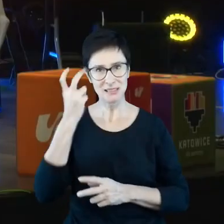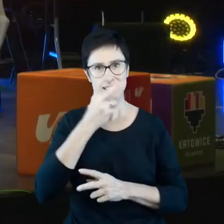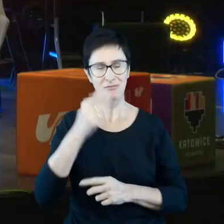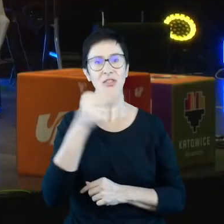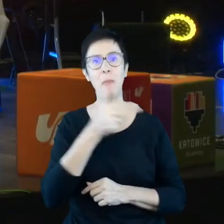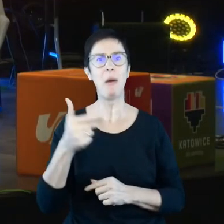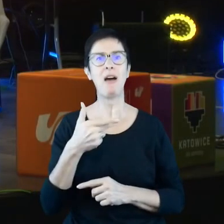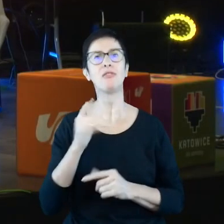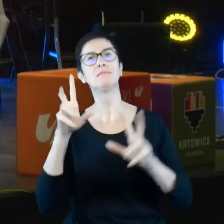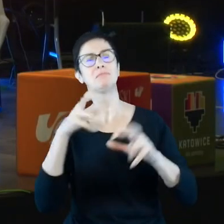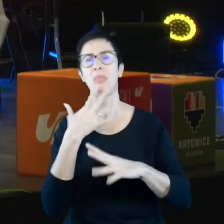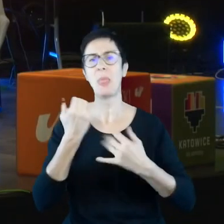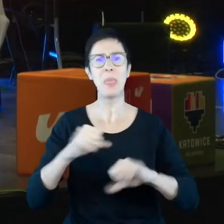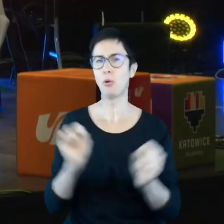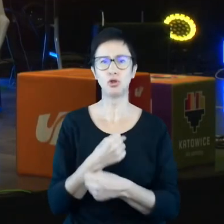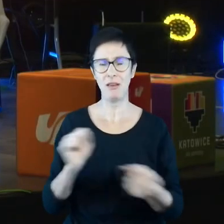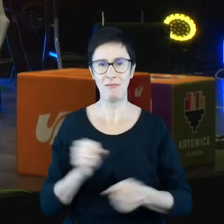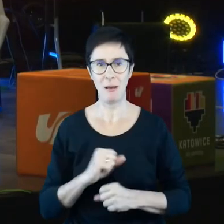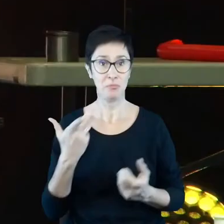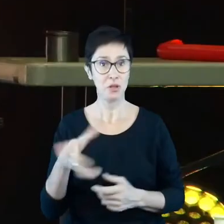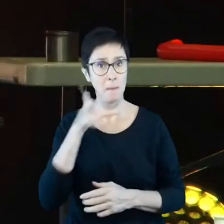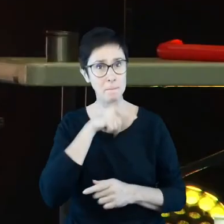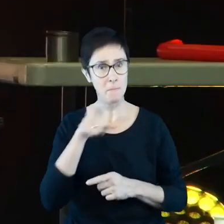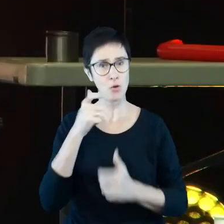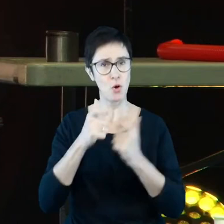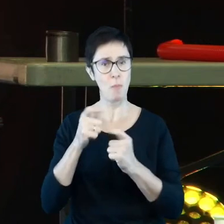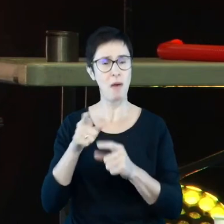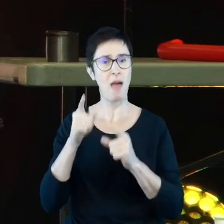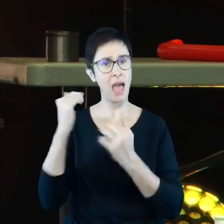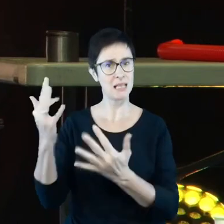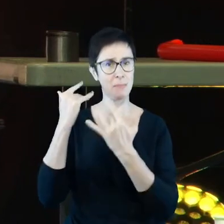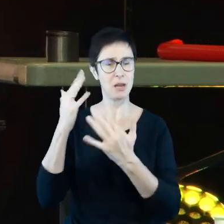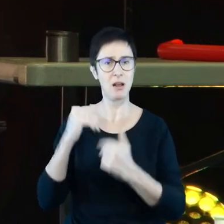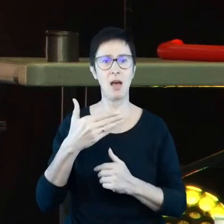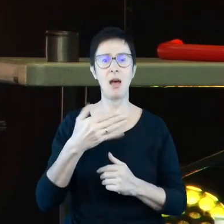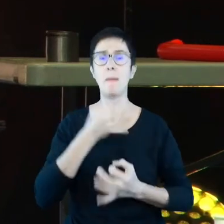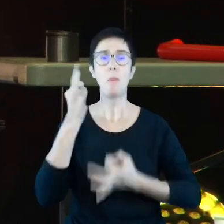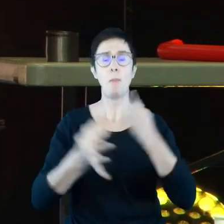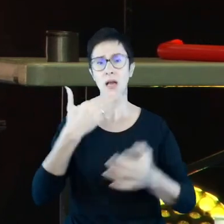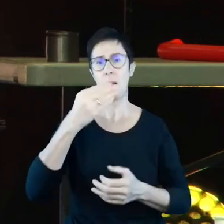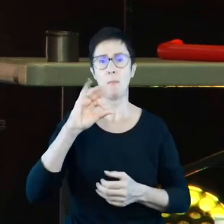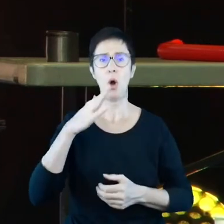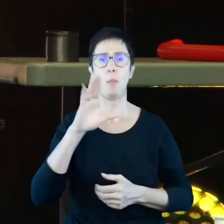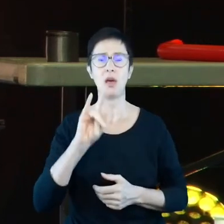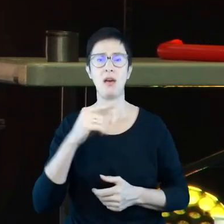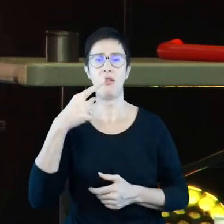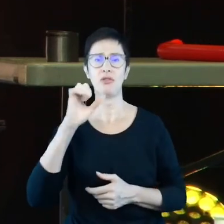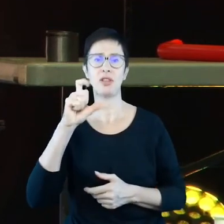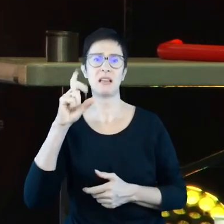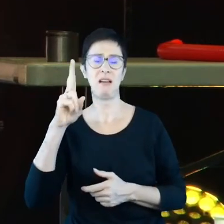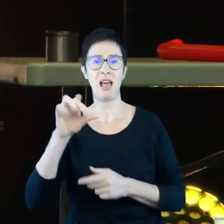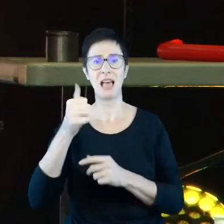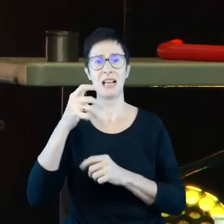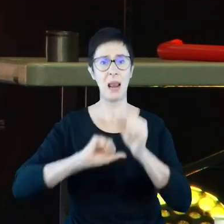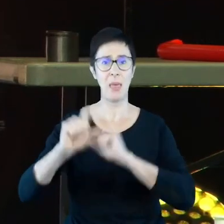jednym z tych, którzy, właściwie to pan zainspirował powstanie opery Moby Dick, która kilka lat temu miała swoją premierę.